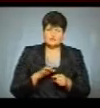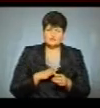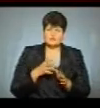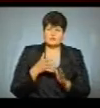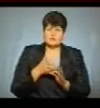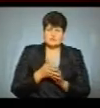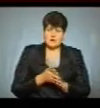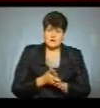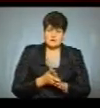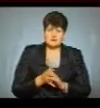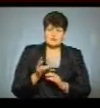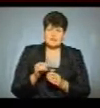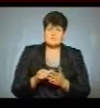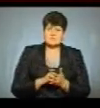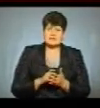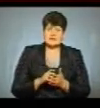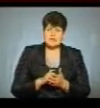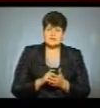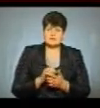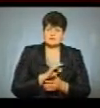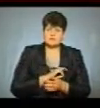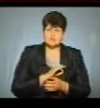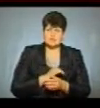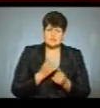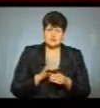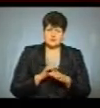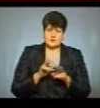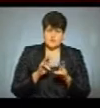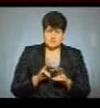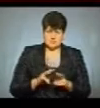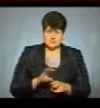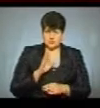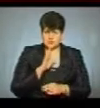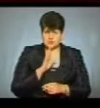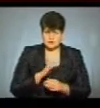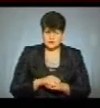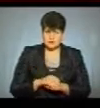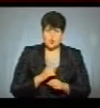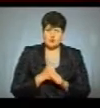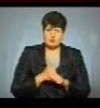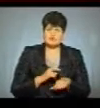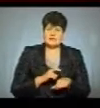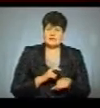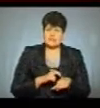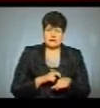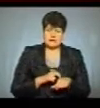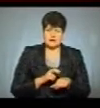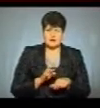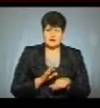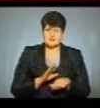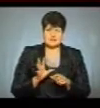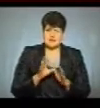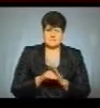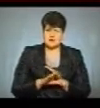затрати на матеріали, які застосовуються для проведення обстеження жінки. Робота лікаря